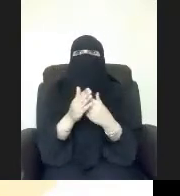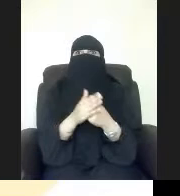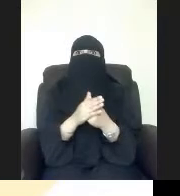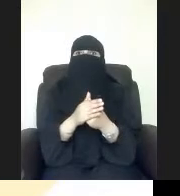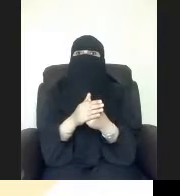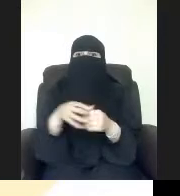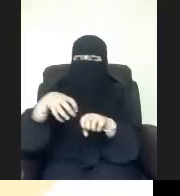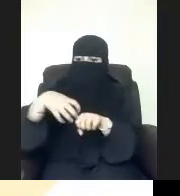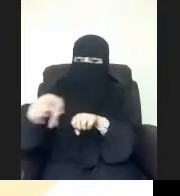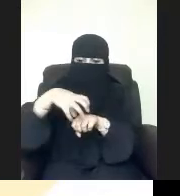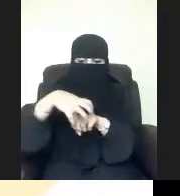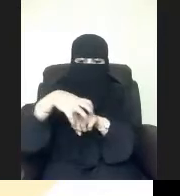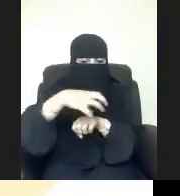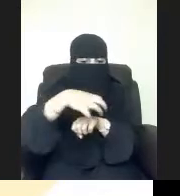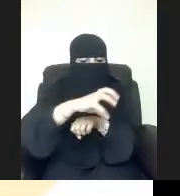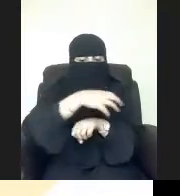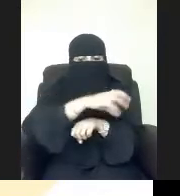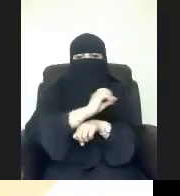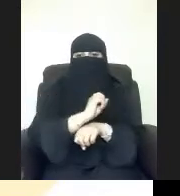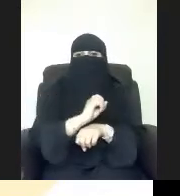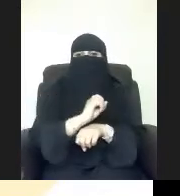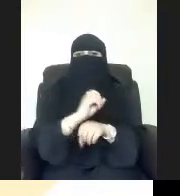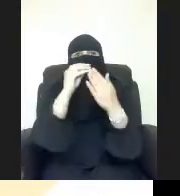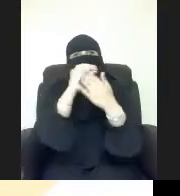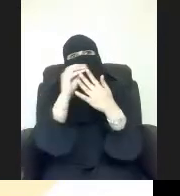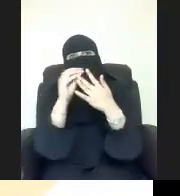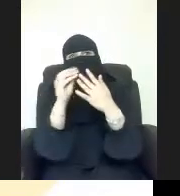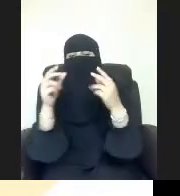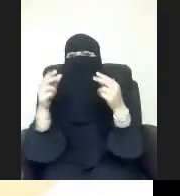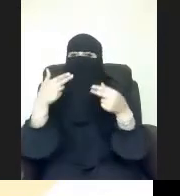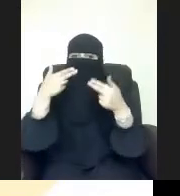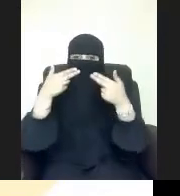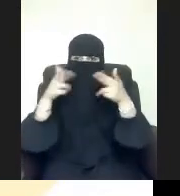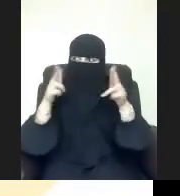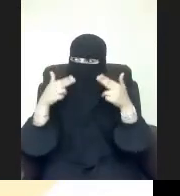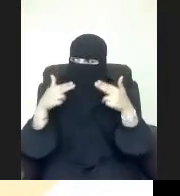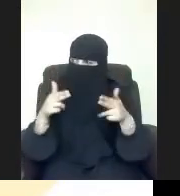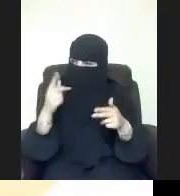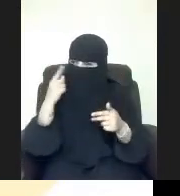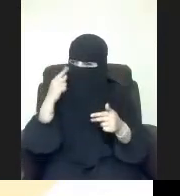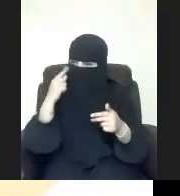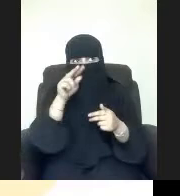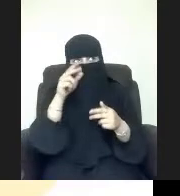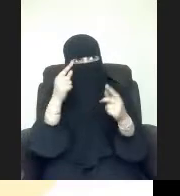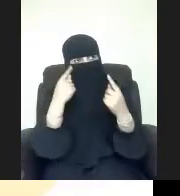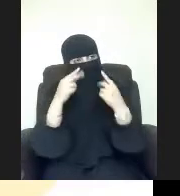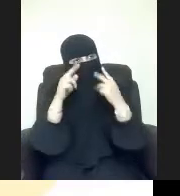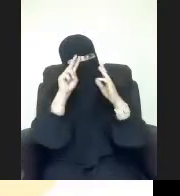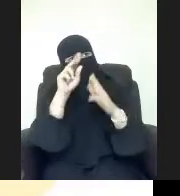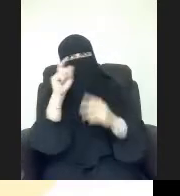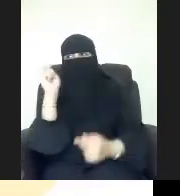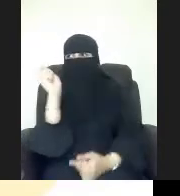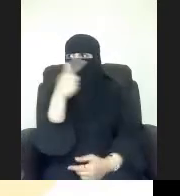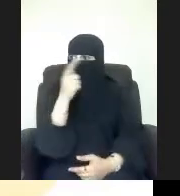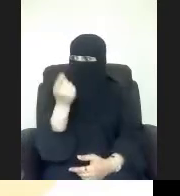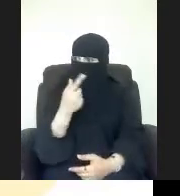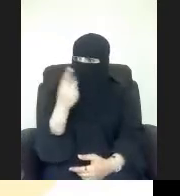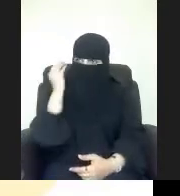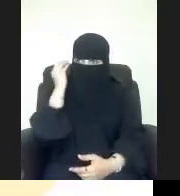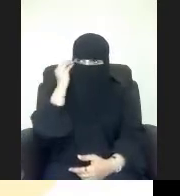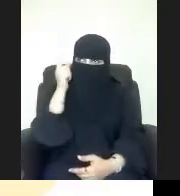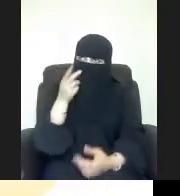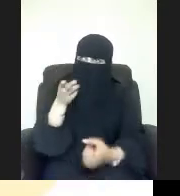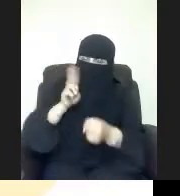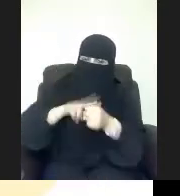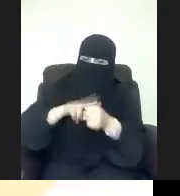عدة مقاطع فيديو ويستطيع كل طالب أن يراجع كل مقطع حسب سرعته حسب قدرته في التعليم،